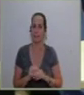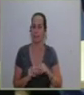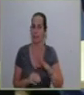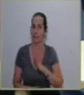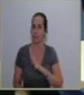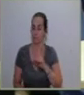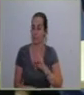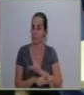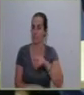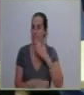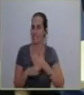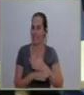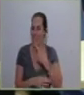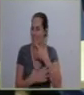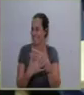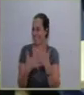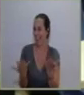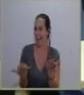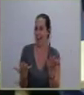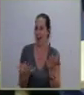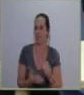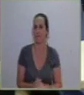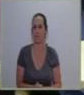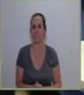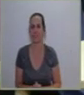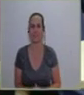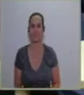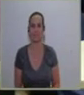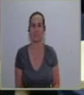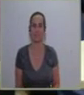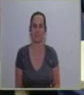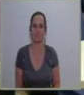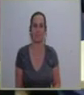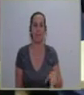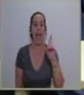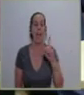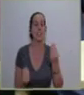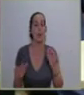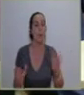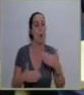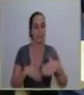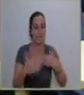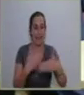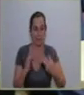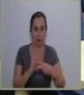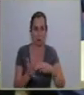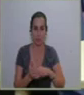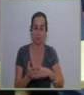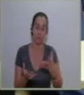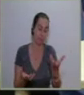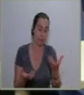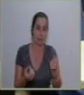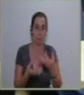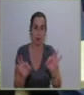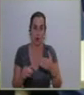סכין. מה? טוב, עוגת השלום. בטח, עוגת. אז טוב, בואו נתקדם בתוכנית עם יורשה